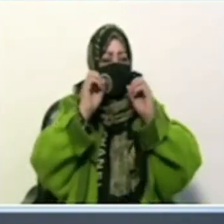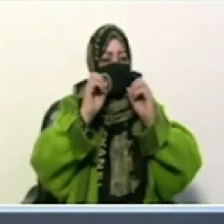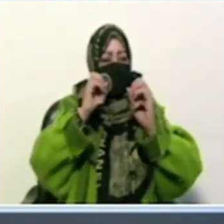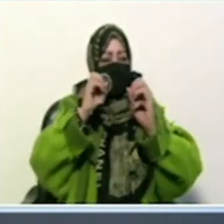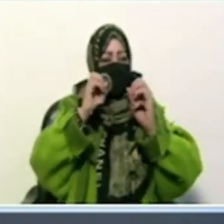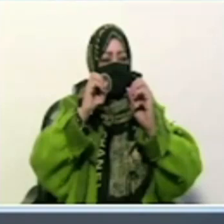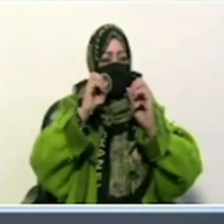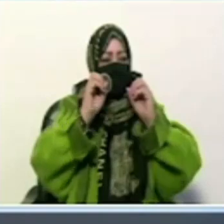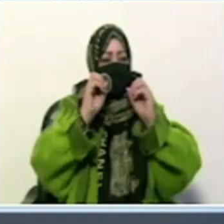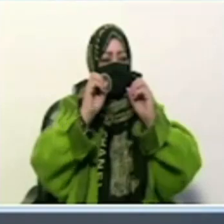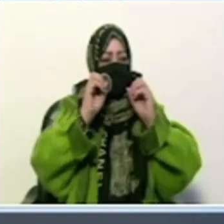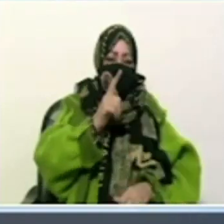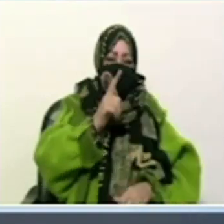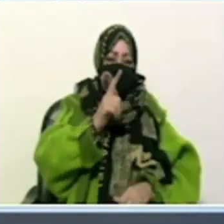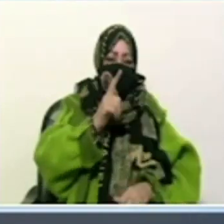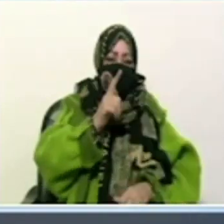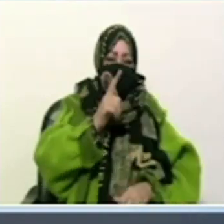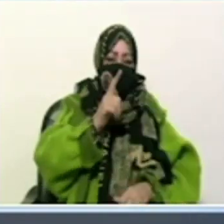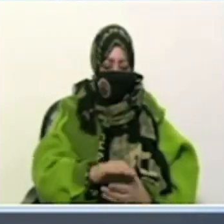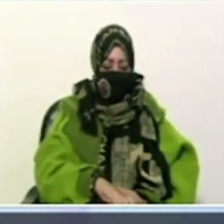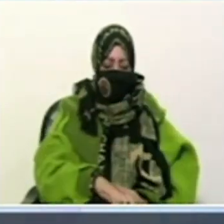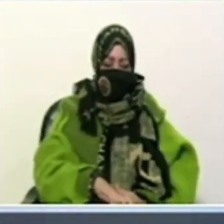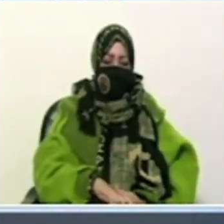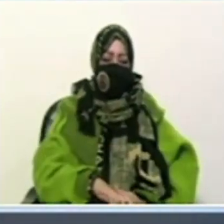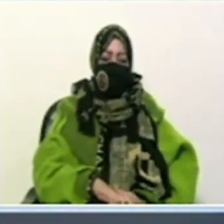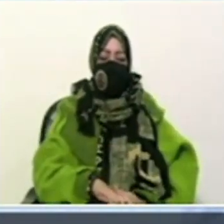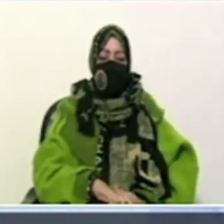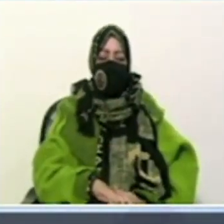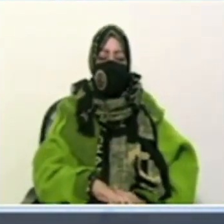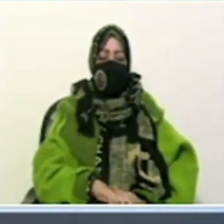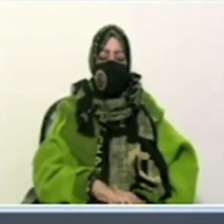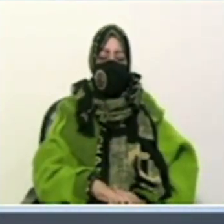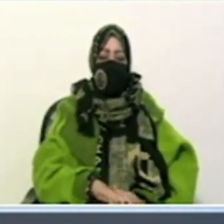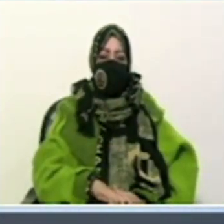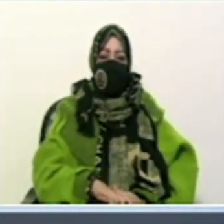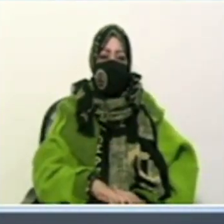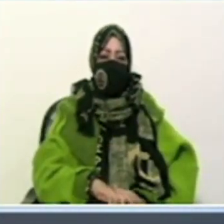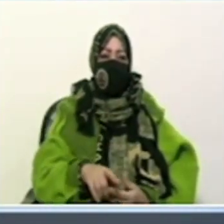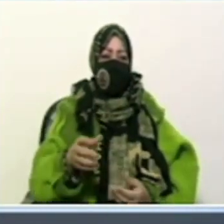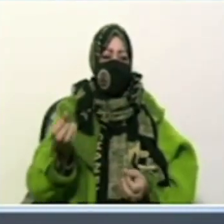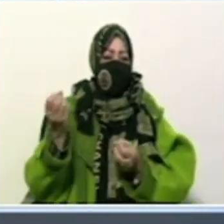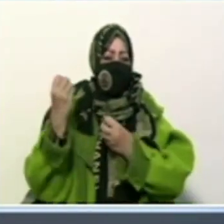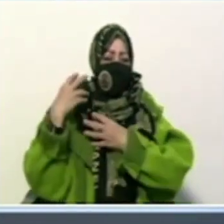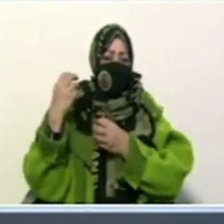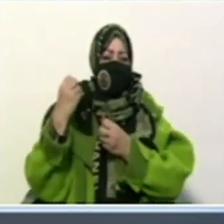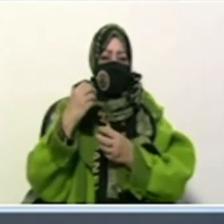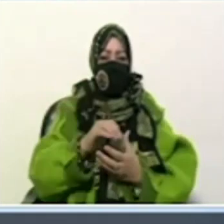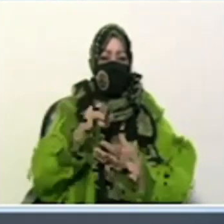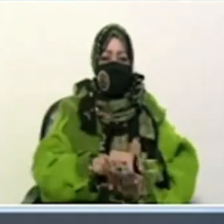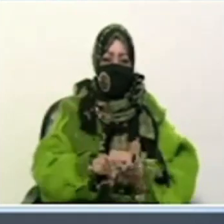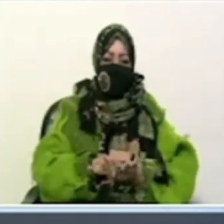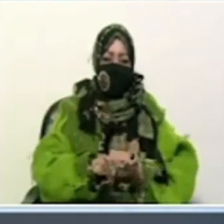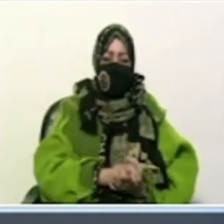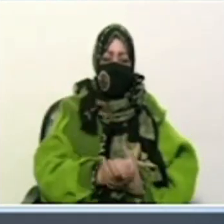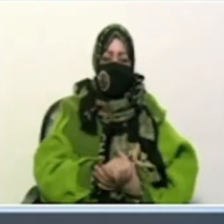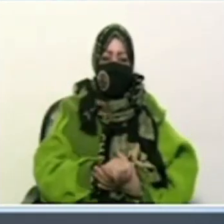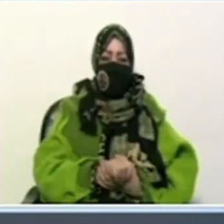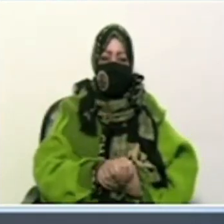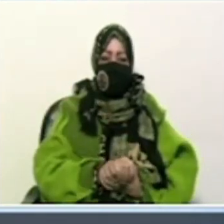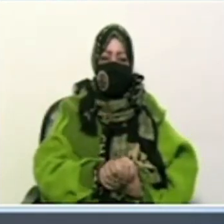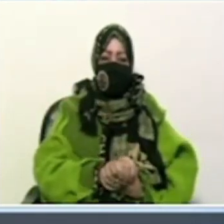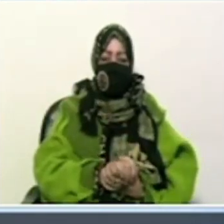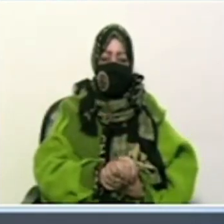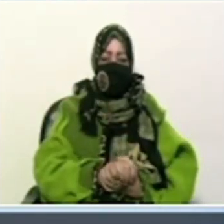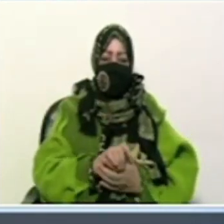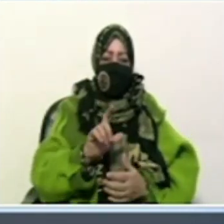أخرى لو هي صلت بهذا الشكل فبها ونعمة، ذكر طريقة أخرى هل تطالب بأن تنام قليلا ثم